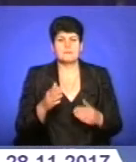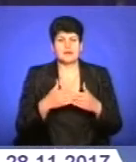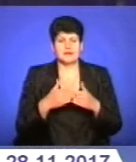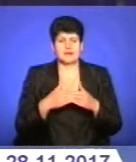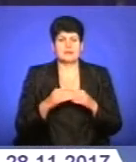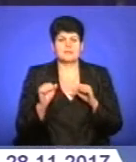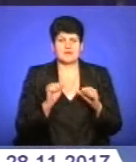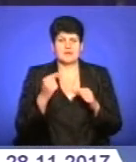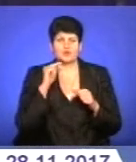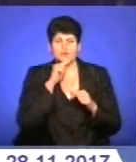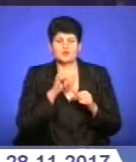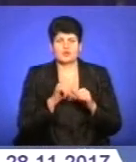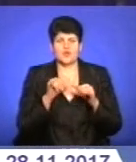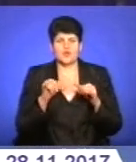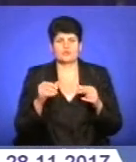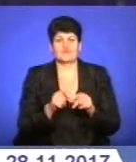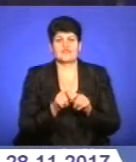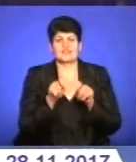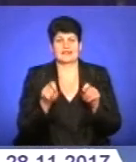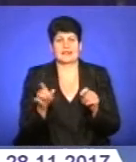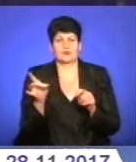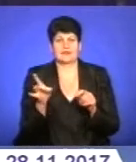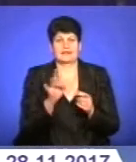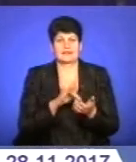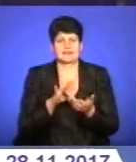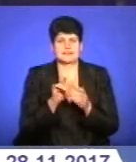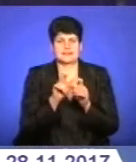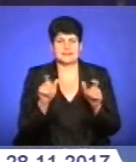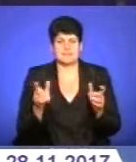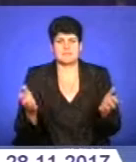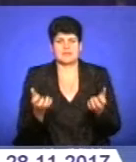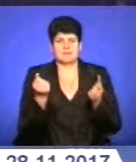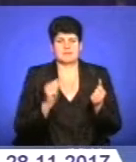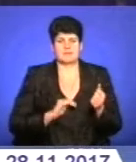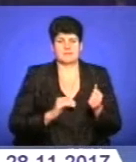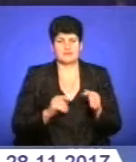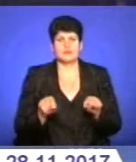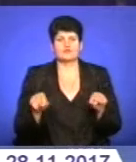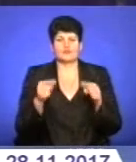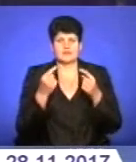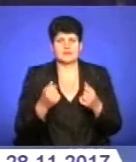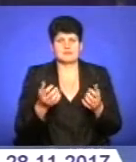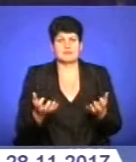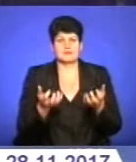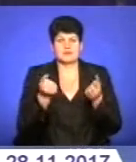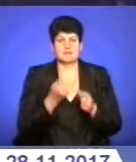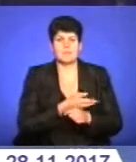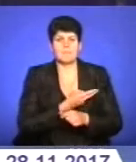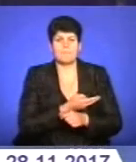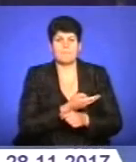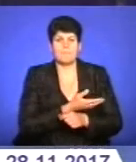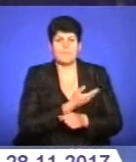розвитку і торгівлі облдержадміністрації відкрили регіональний центр підтримки підприємництва. Створили його за підтримки польського проекту